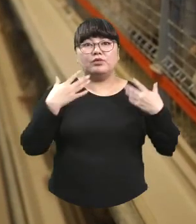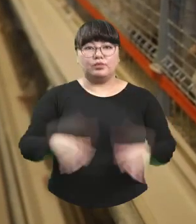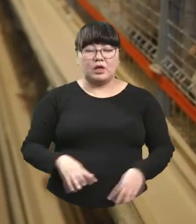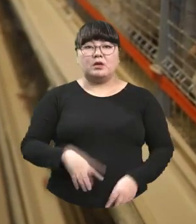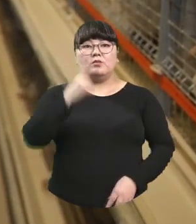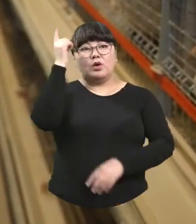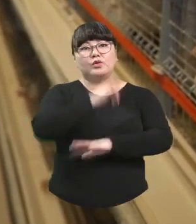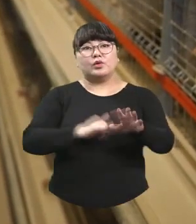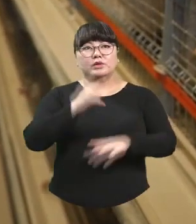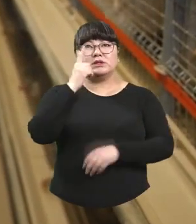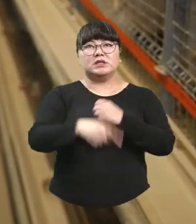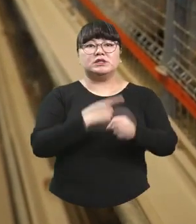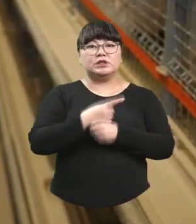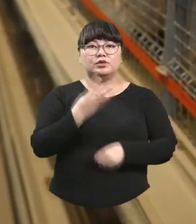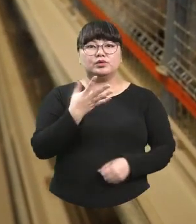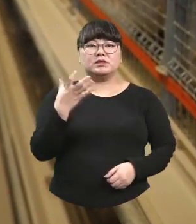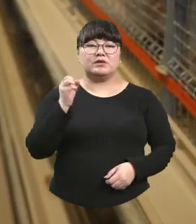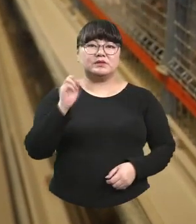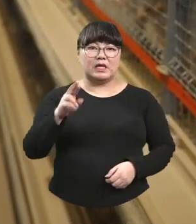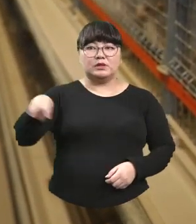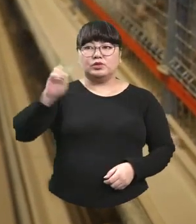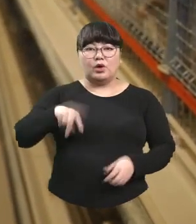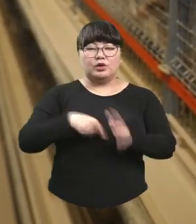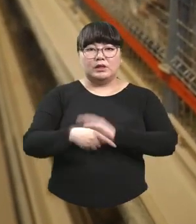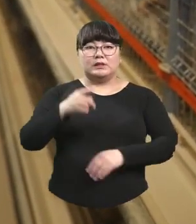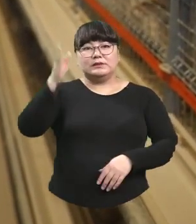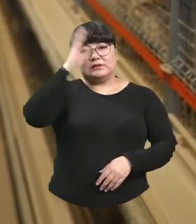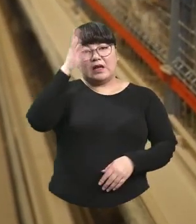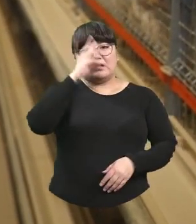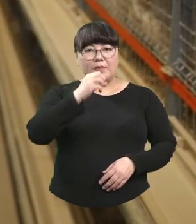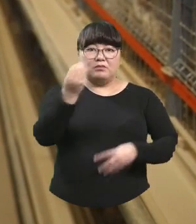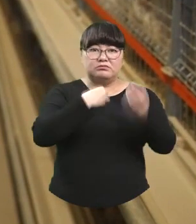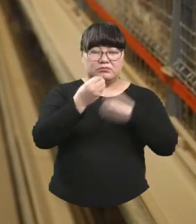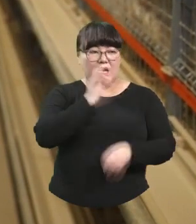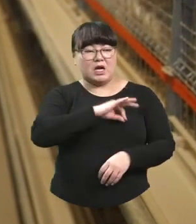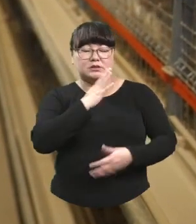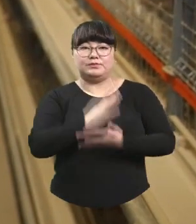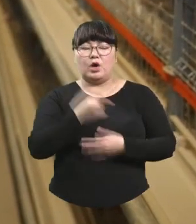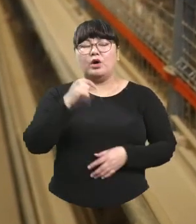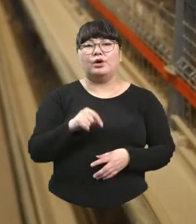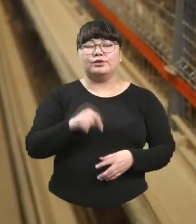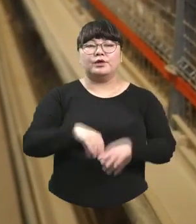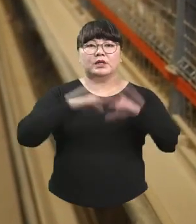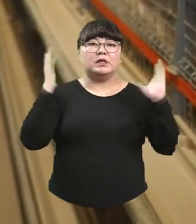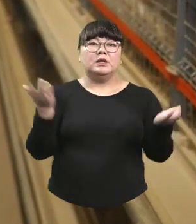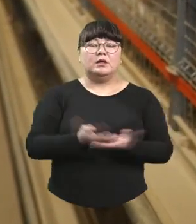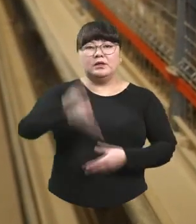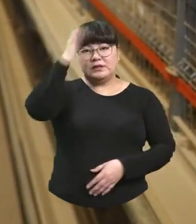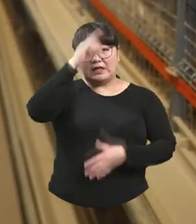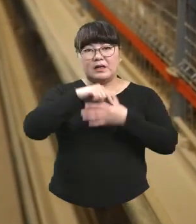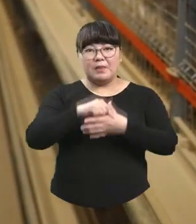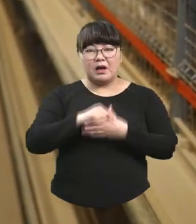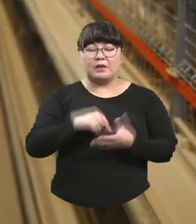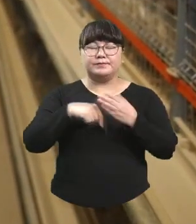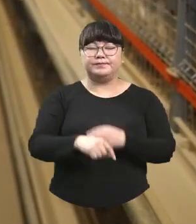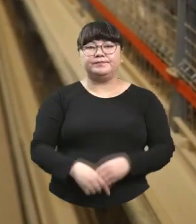бол нэг жилдээ нэг 45 сая орчим долларын одоо дахааны махыг бол жилийнхээ хэрэгсэнд хэрэгэлдэг. За одоогийн байдлаар бол нийт дахааны